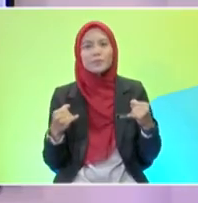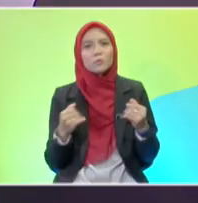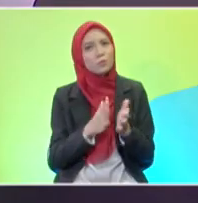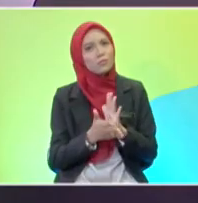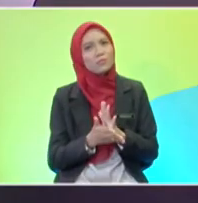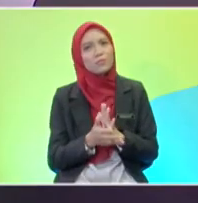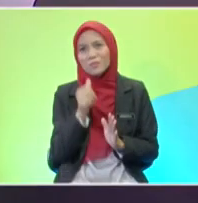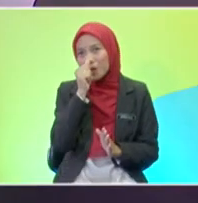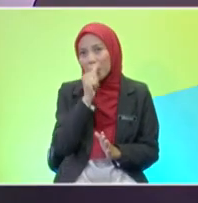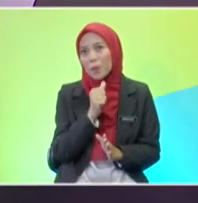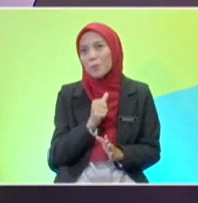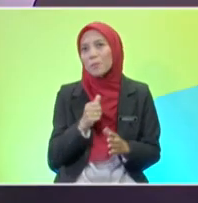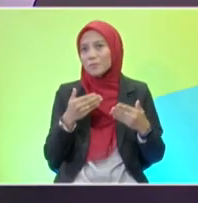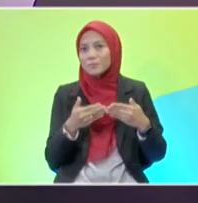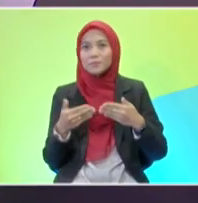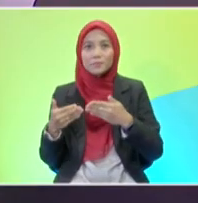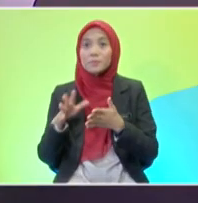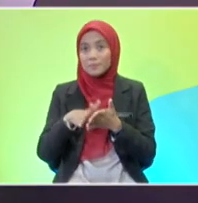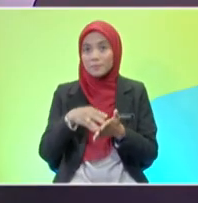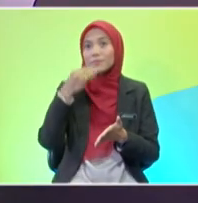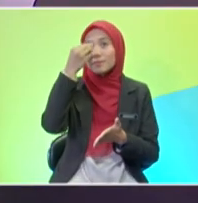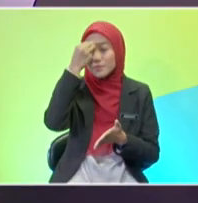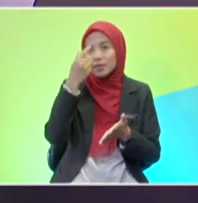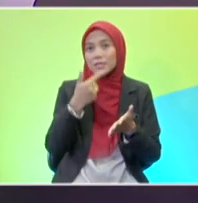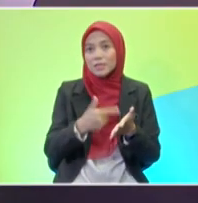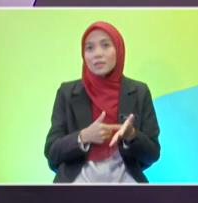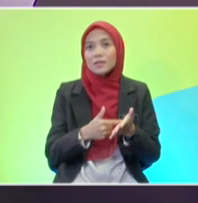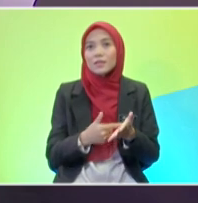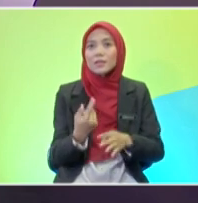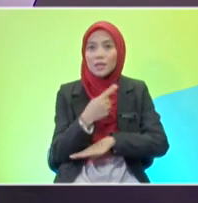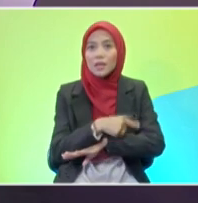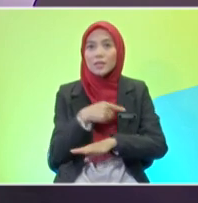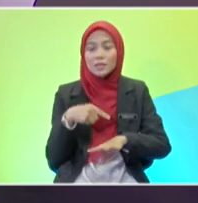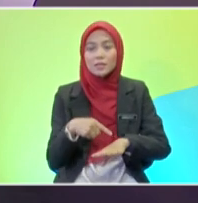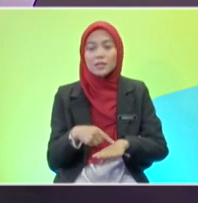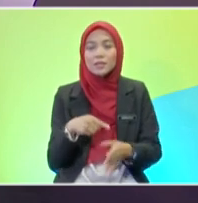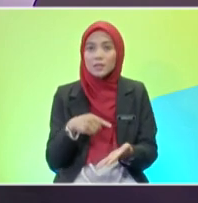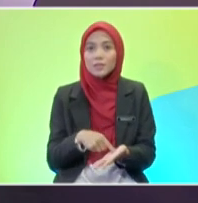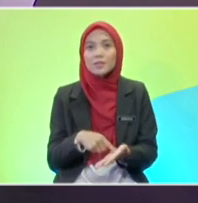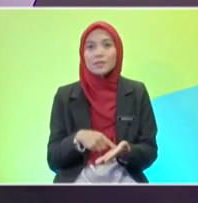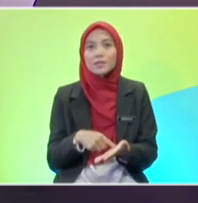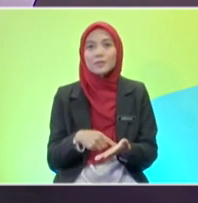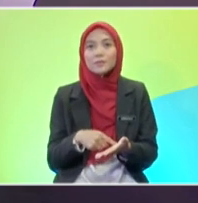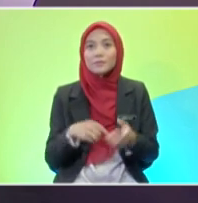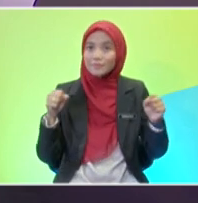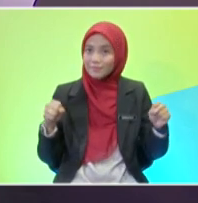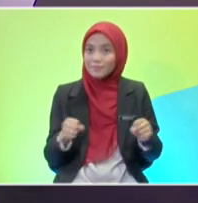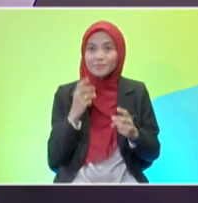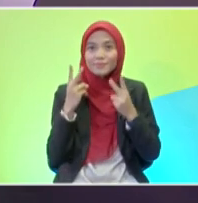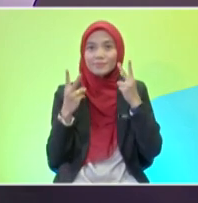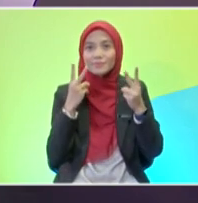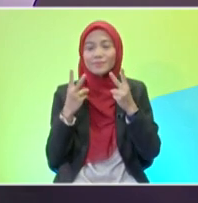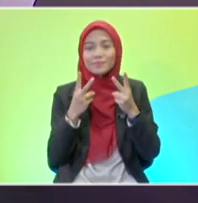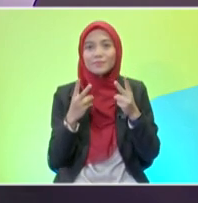sabar lagi untuk subjek kita pada hari ini pendidikan seni dijual cek masih lagi bersama-sama dengan